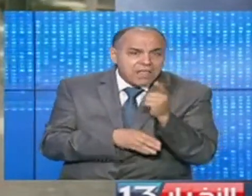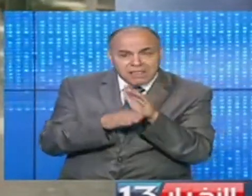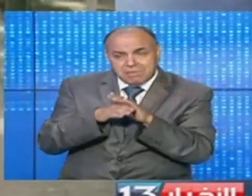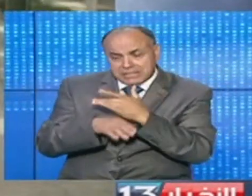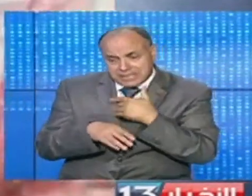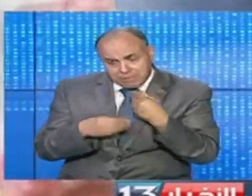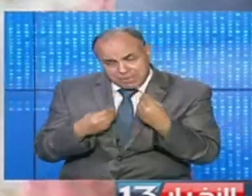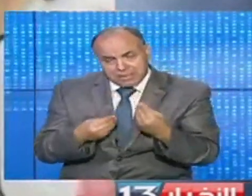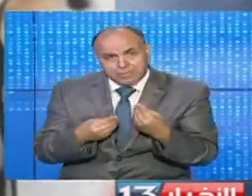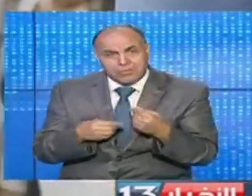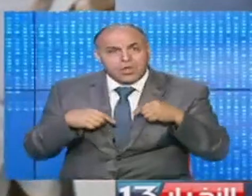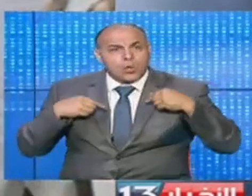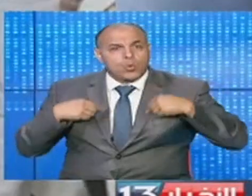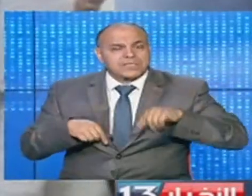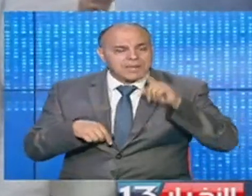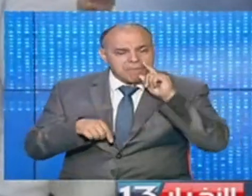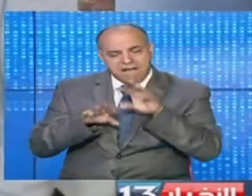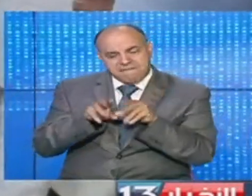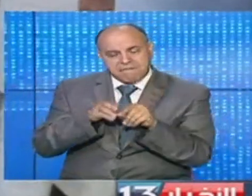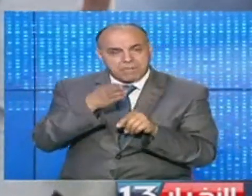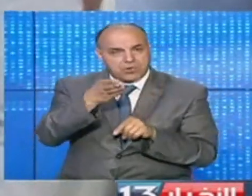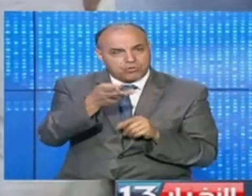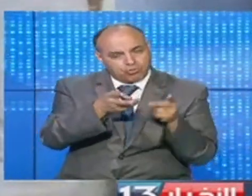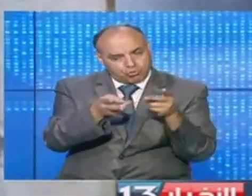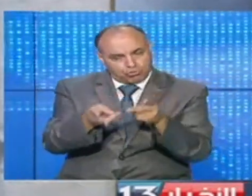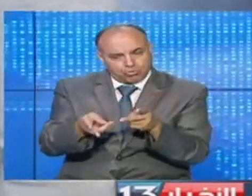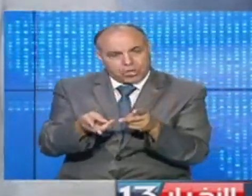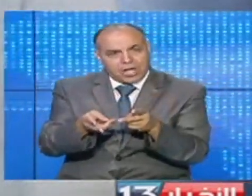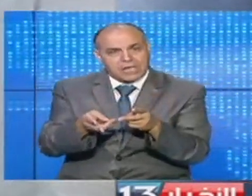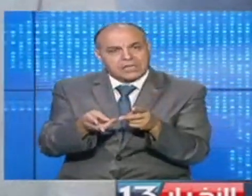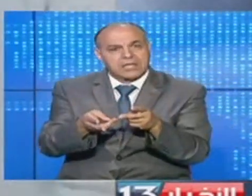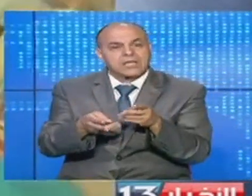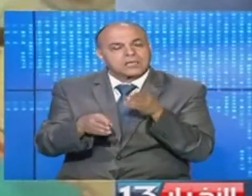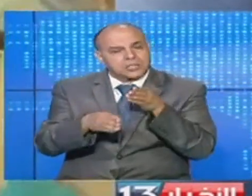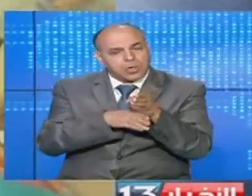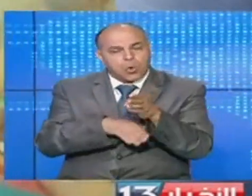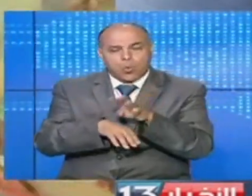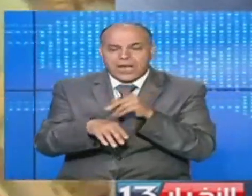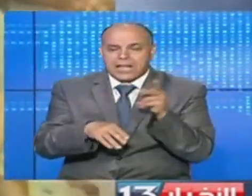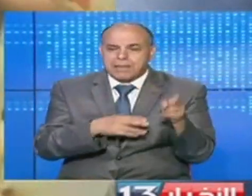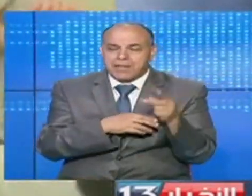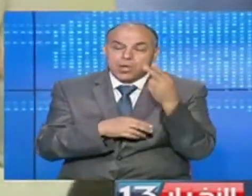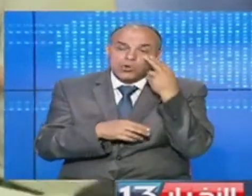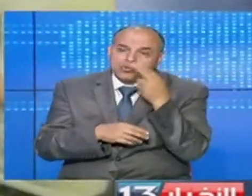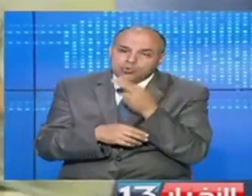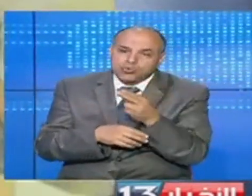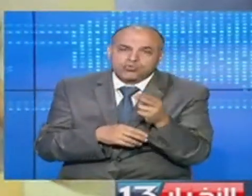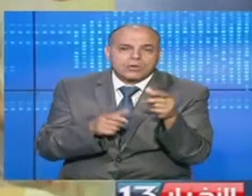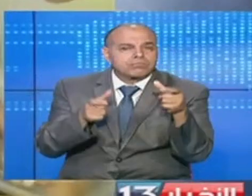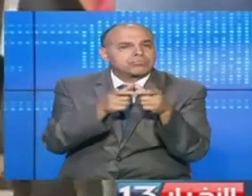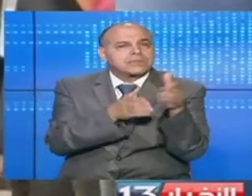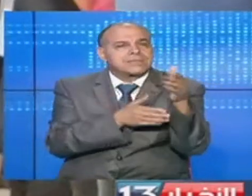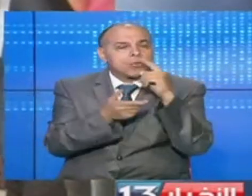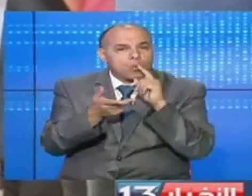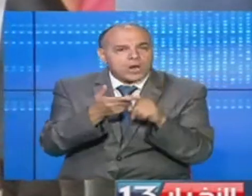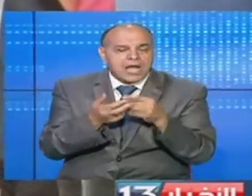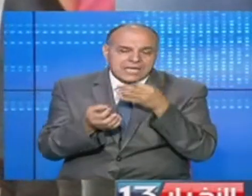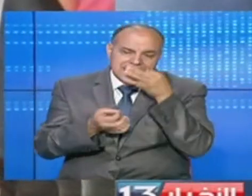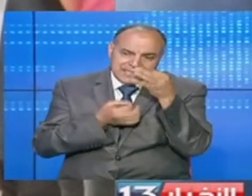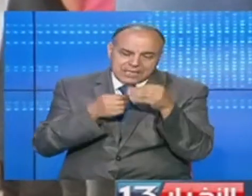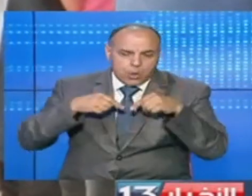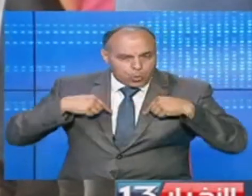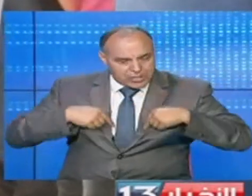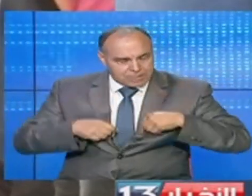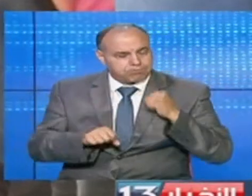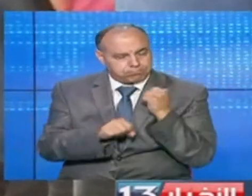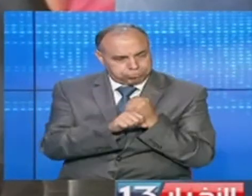من سلامته وزيره المراه والاسره كبار السن اي بلد زيارتها الى ولايه المهديه واطلاعه على بعض المؤسسات صرحت بان الوزاره